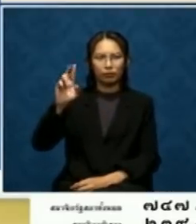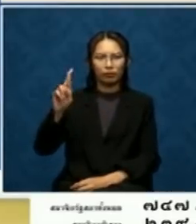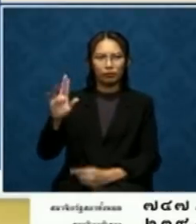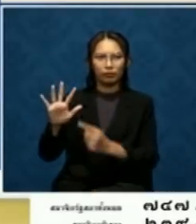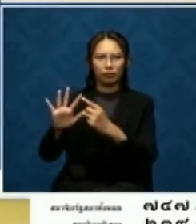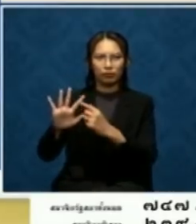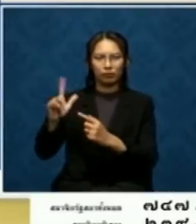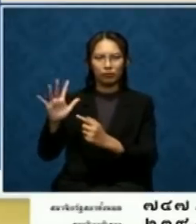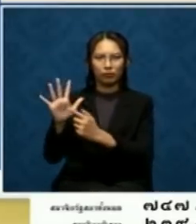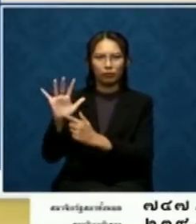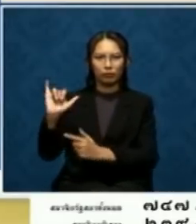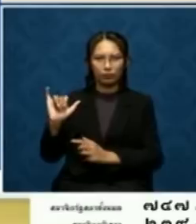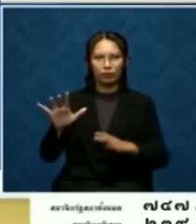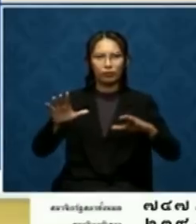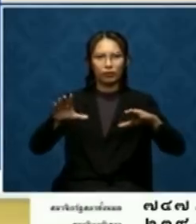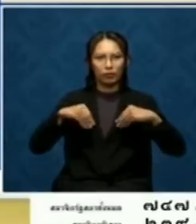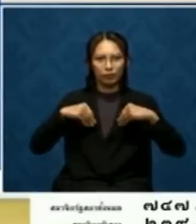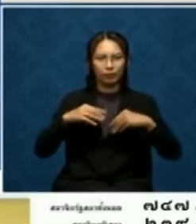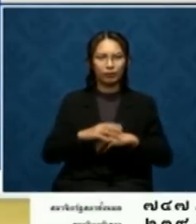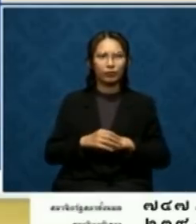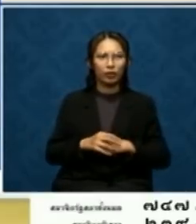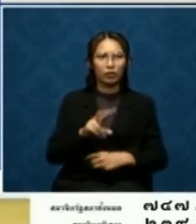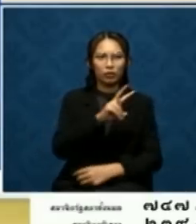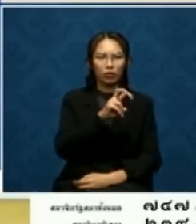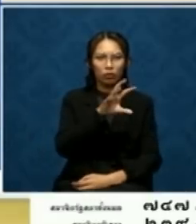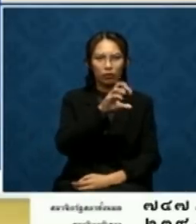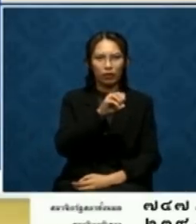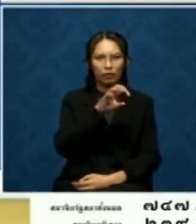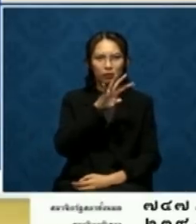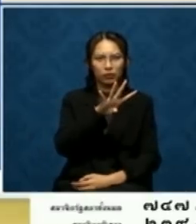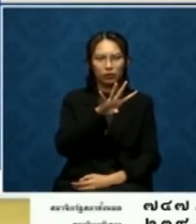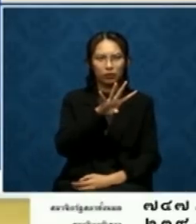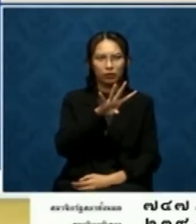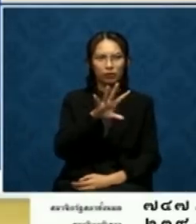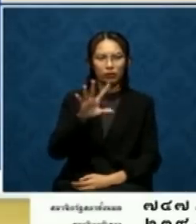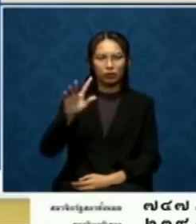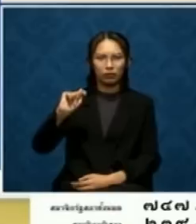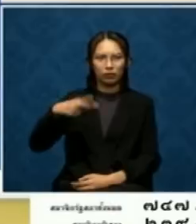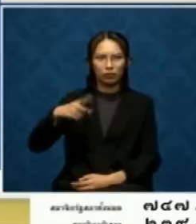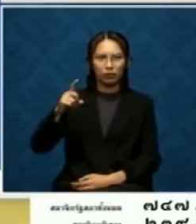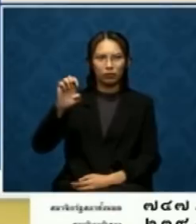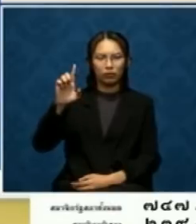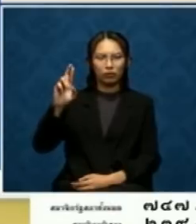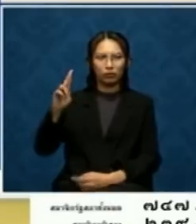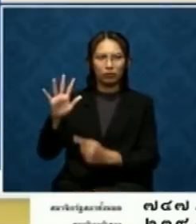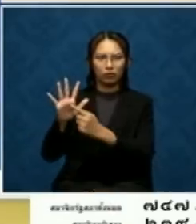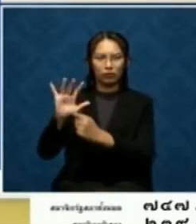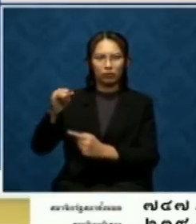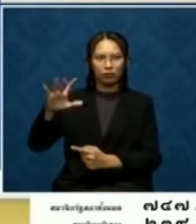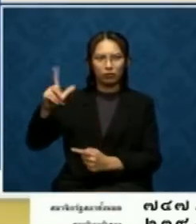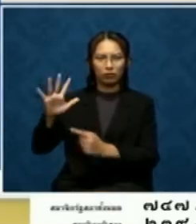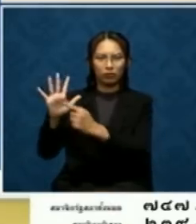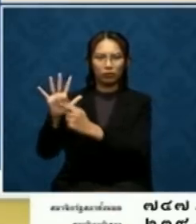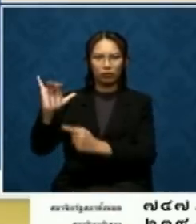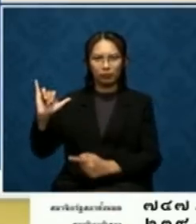อง ผมเนี่ยเป็นคนหนึ่งที่วิพากษ์นโยบายนี้ตั้งแต่ก่อนเลือกตั้งว่าเป็นนโยบายประชาธิปไตยที่ค่อนข้างใช้เงิน